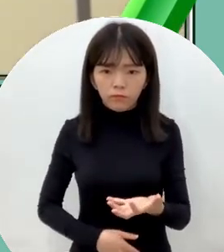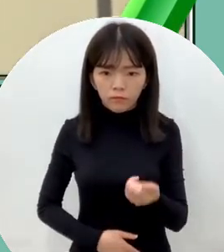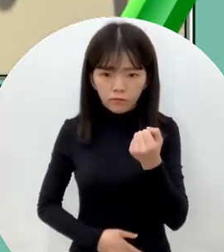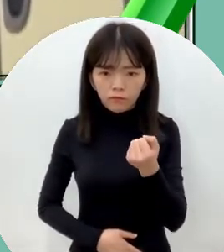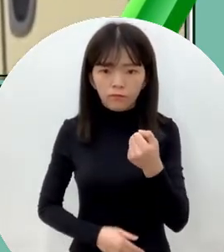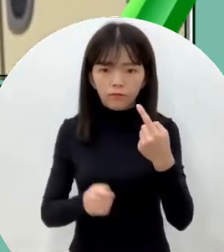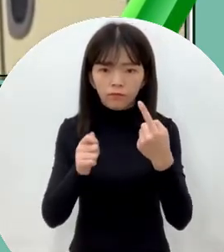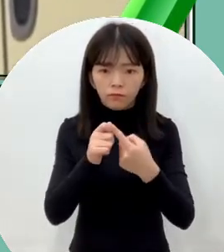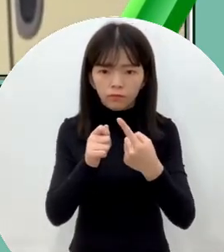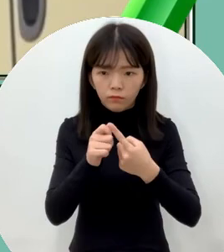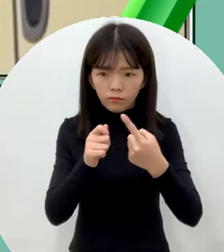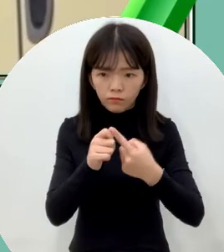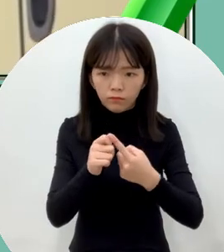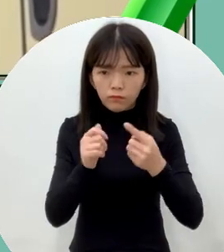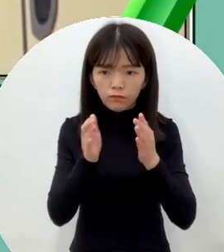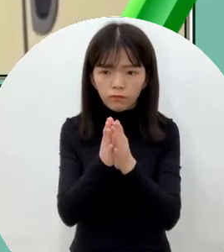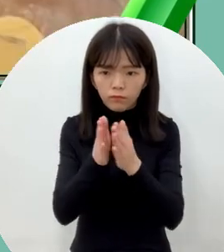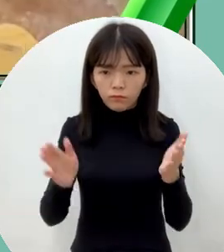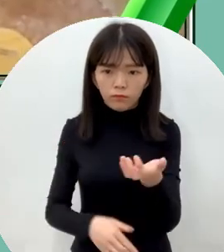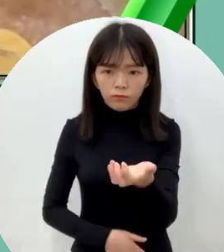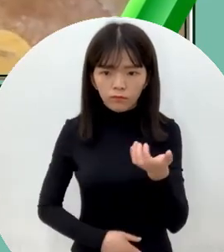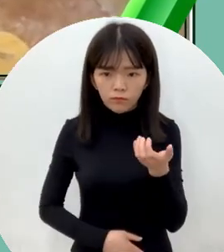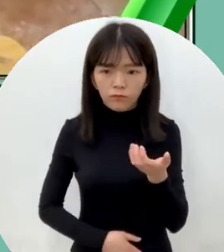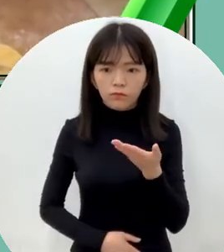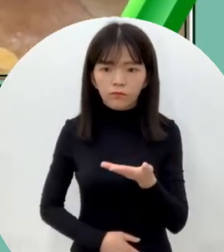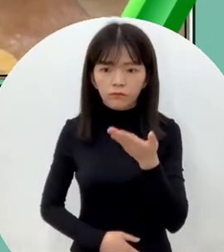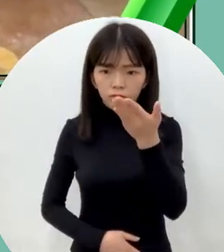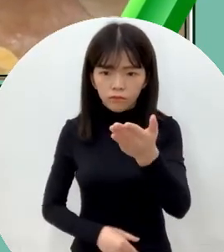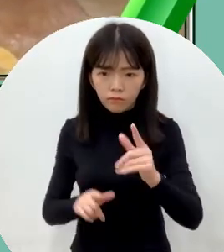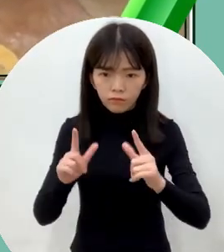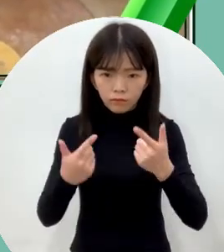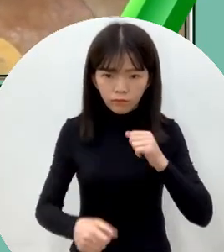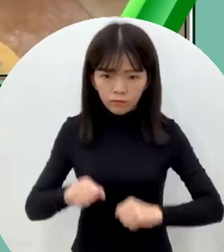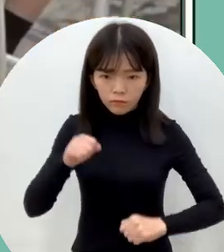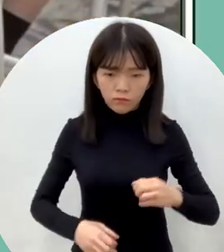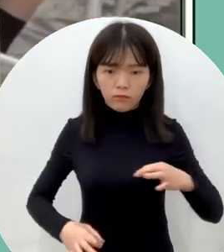시작 전에 제출하지 않은 행위 등도 부정행위로 간주합니다.